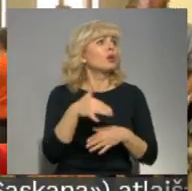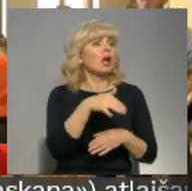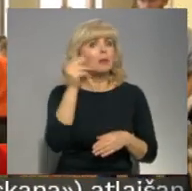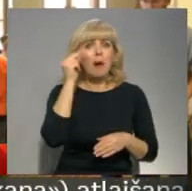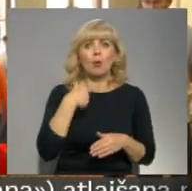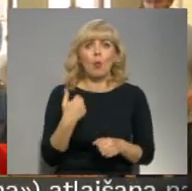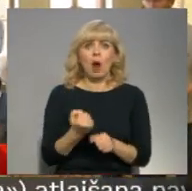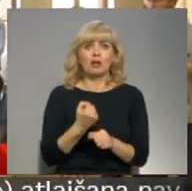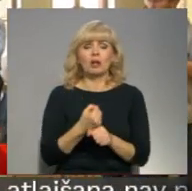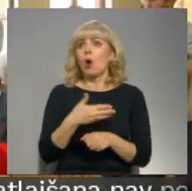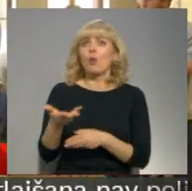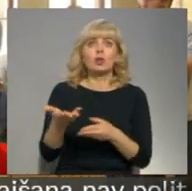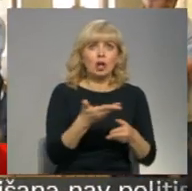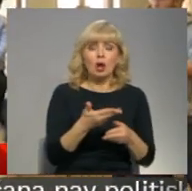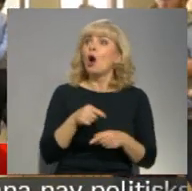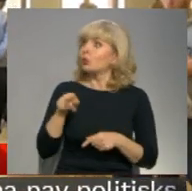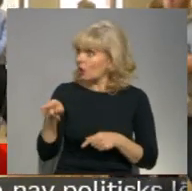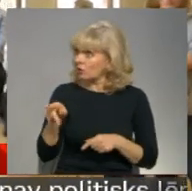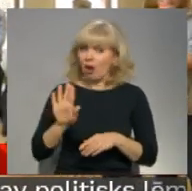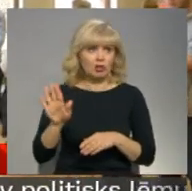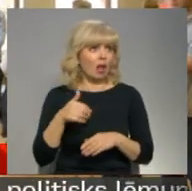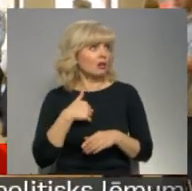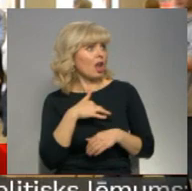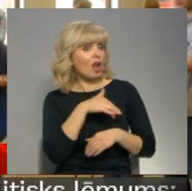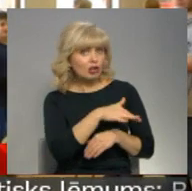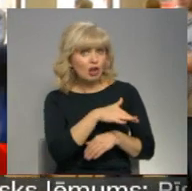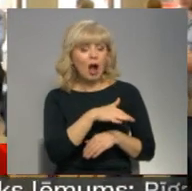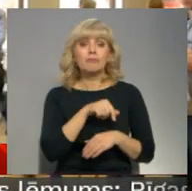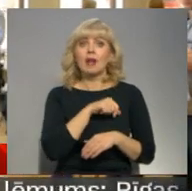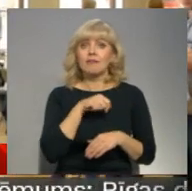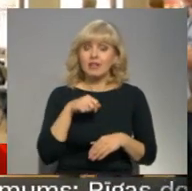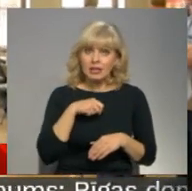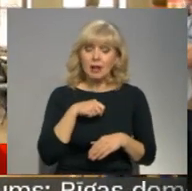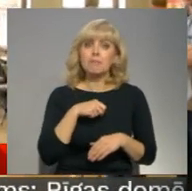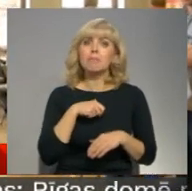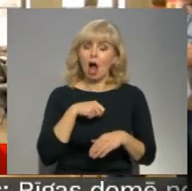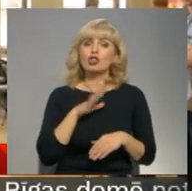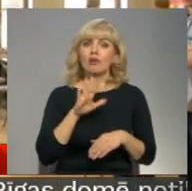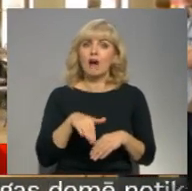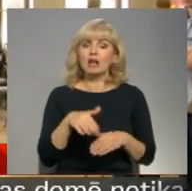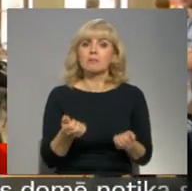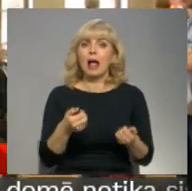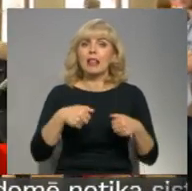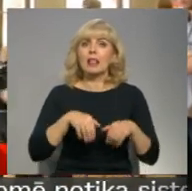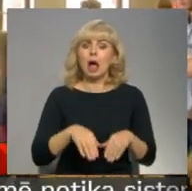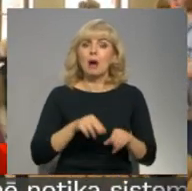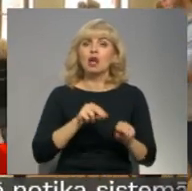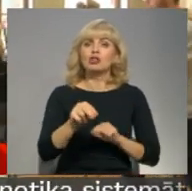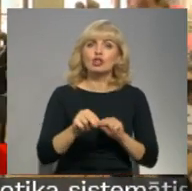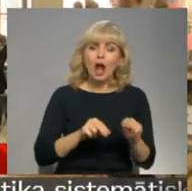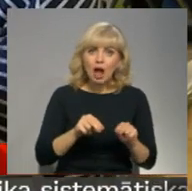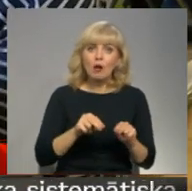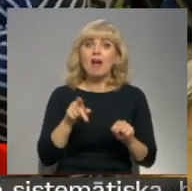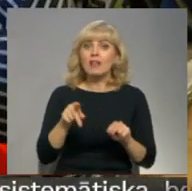darīt, kādā pulciņā man jau, tu neies, tad es arī nē, bet ka viņi ir spiesti pieņemt lēmumus, jo šahs tā ir izvēle, katrs gājiens ir